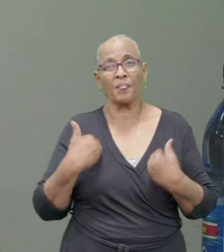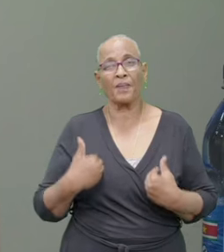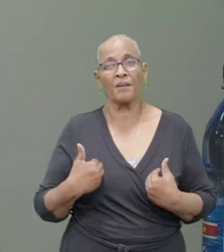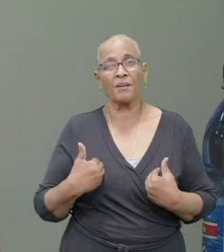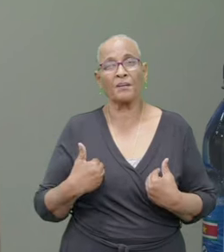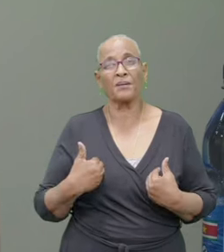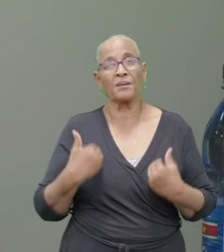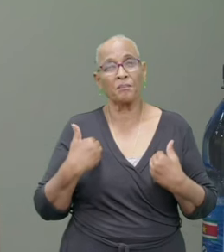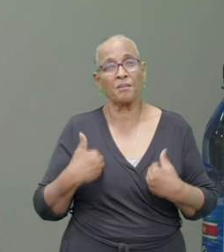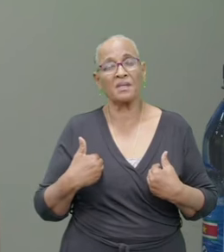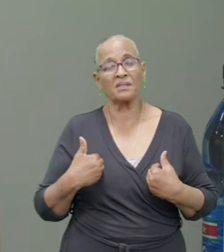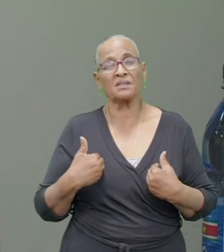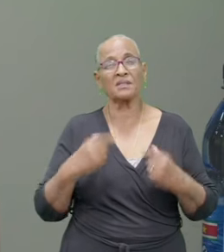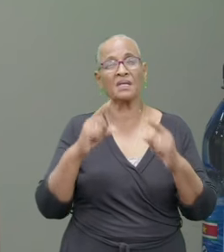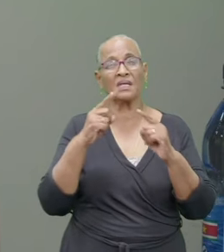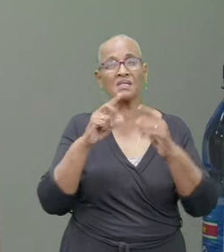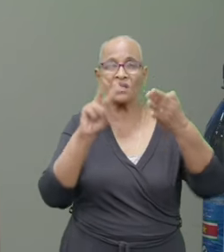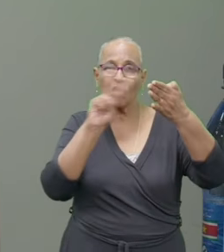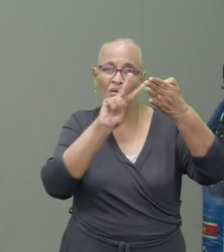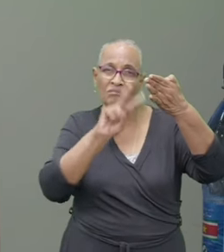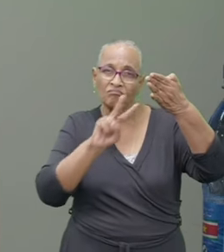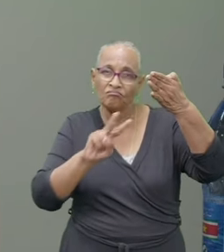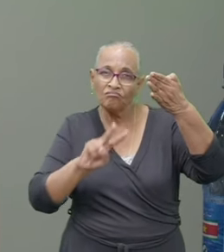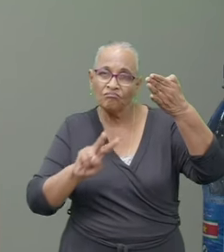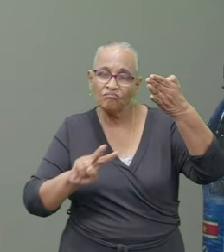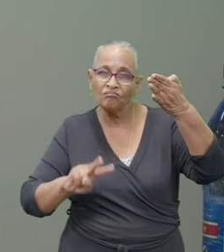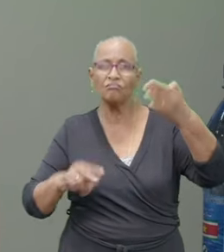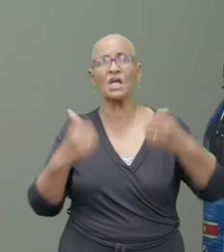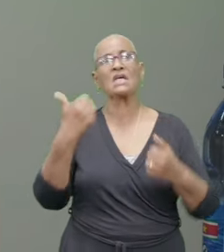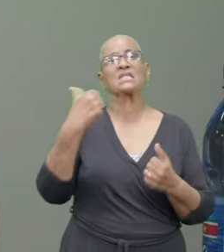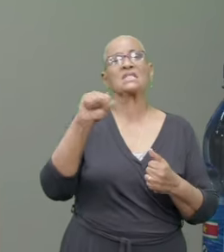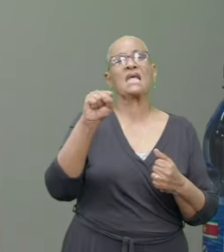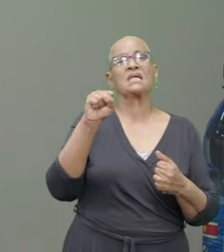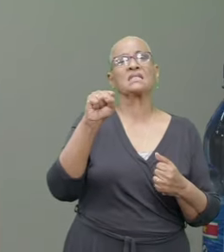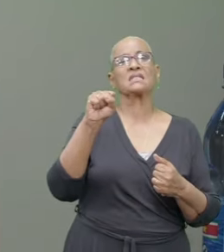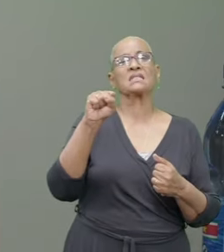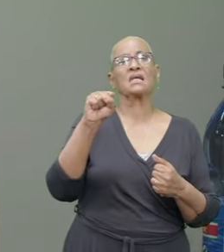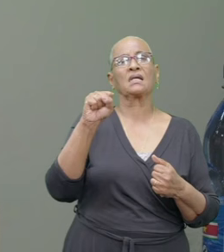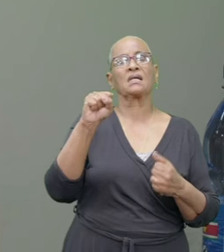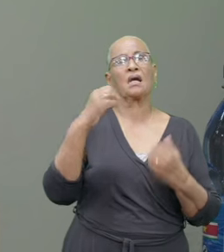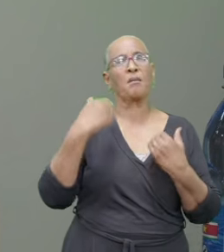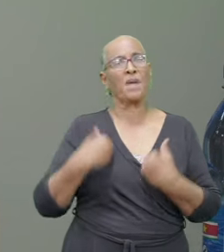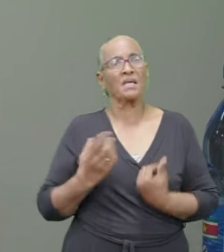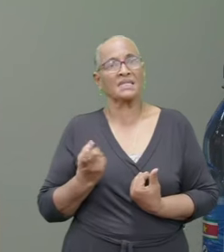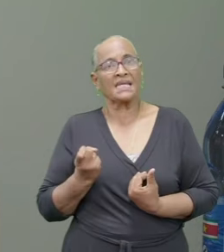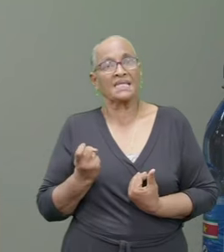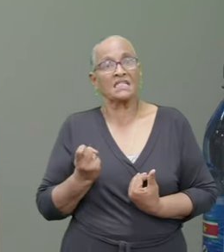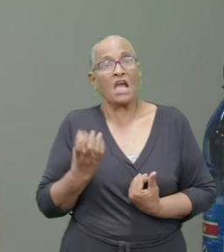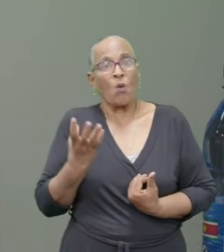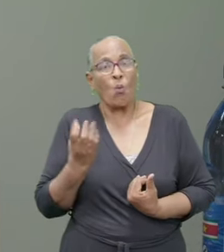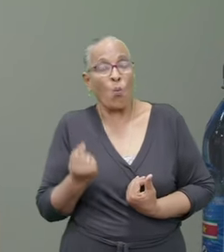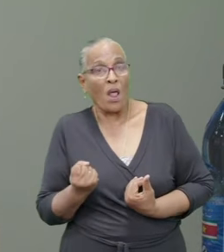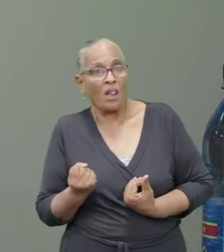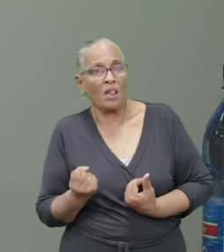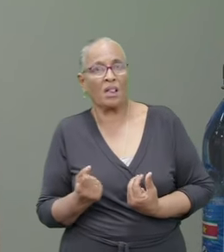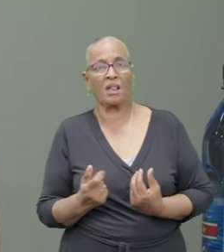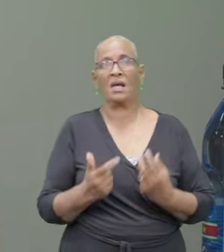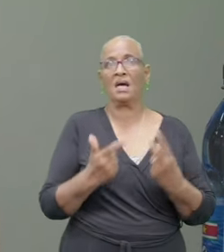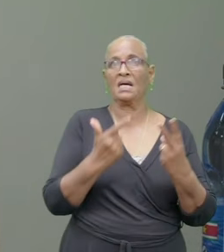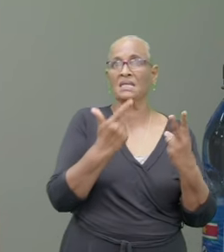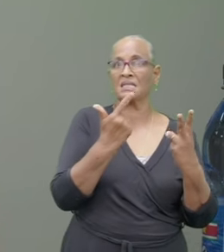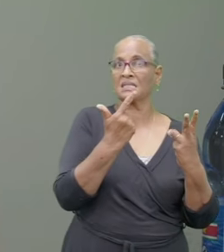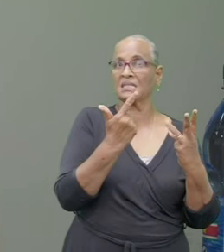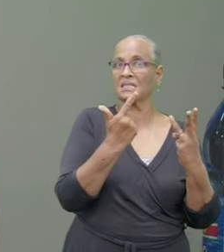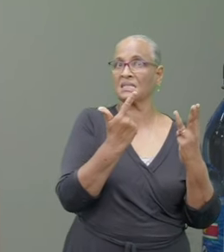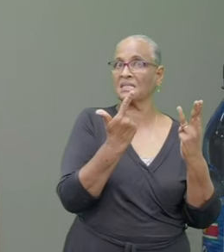onze eerste filter hebben we er al 60 geïnteresseerden gehad. En zeker 37 mensen met